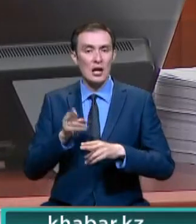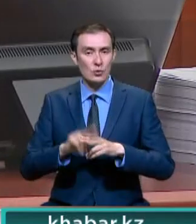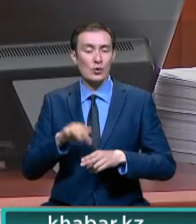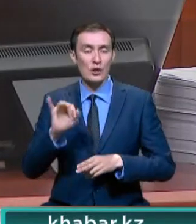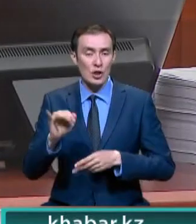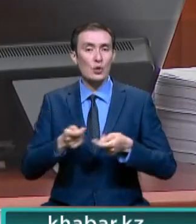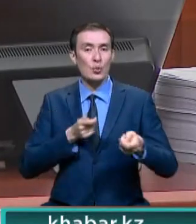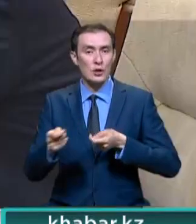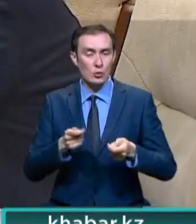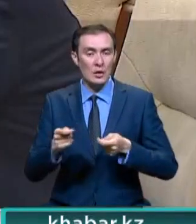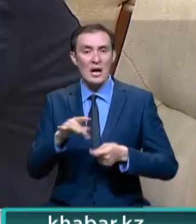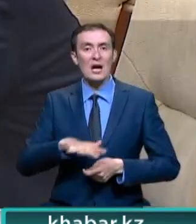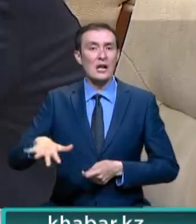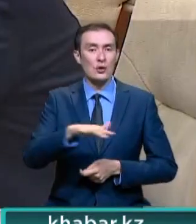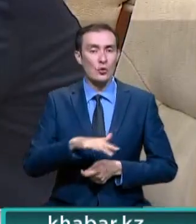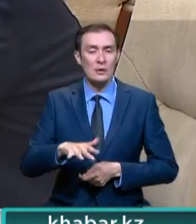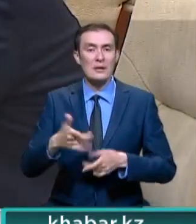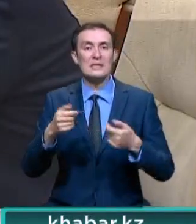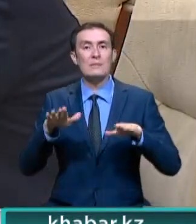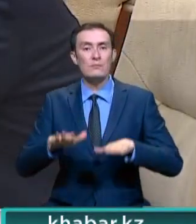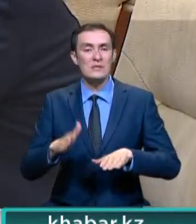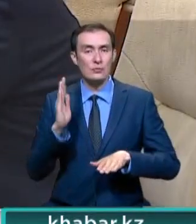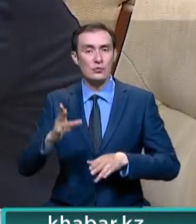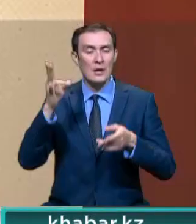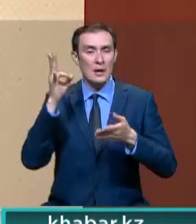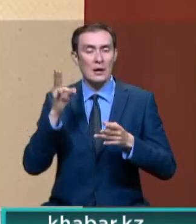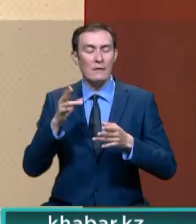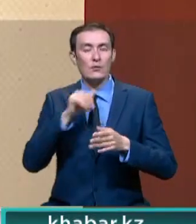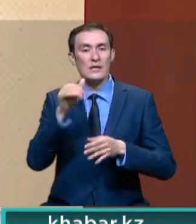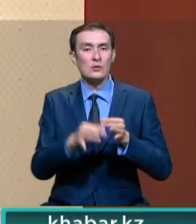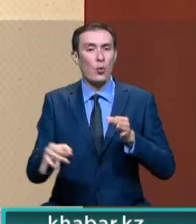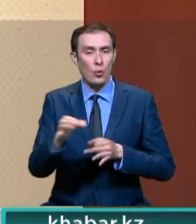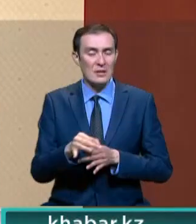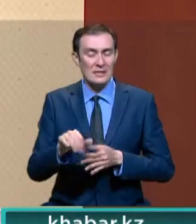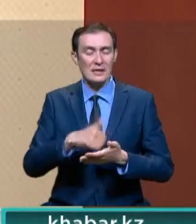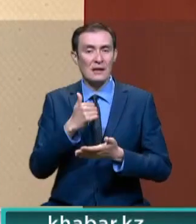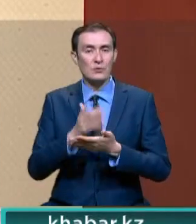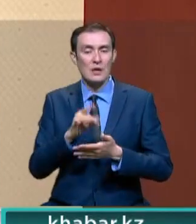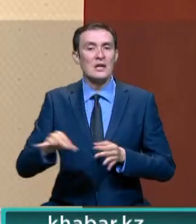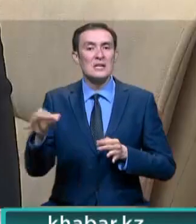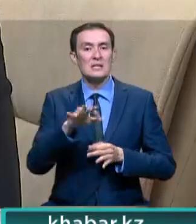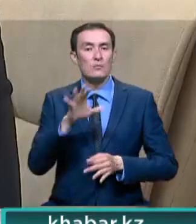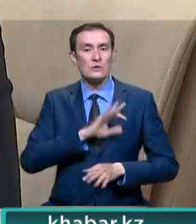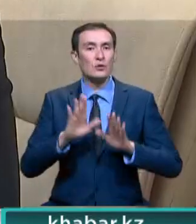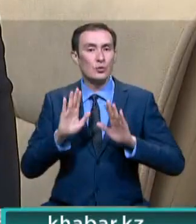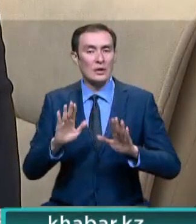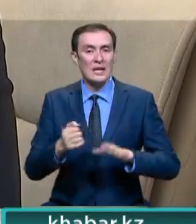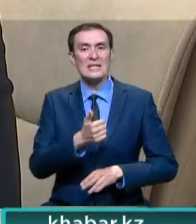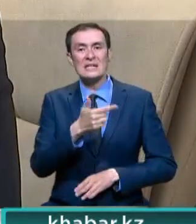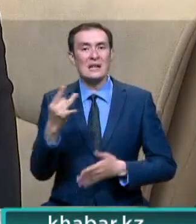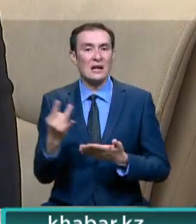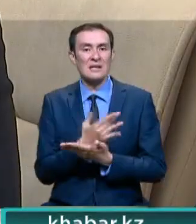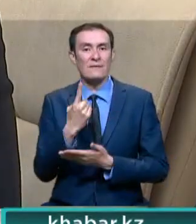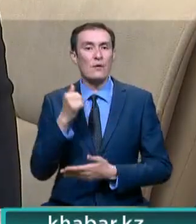и регулирует район падения в костанайской области по словам главы цифрового ведомства район будет использоваться лишь несколько раз в